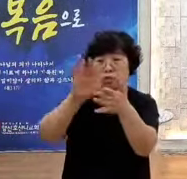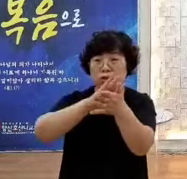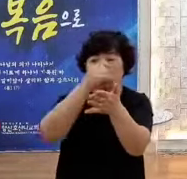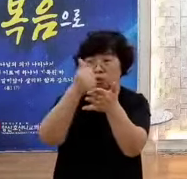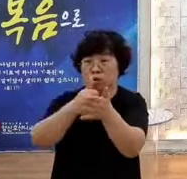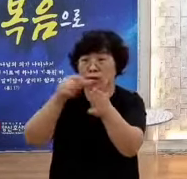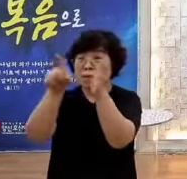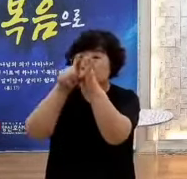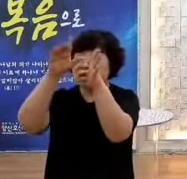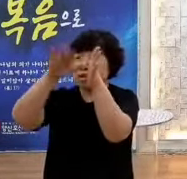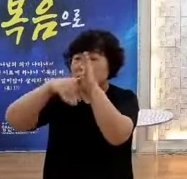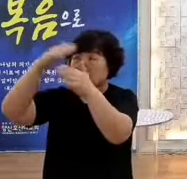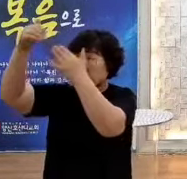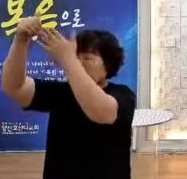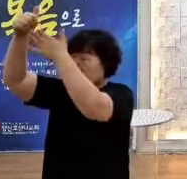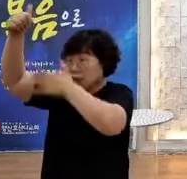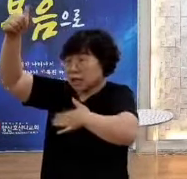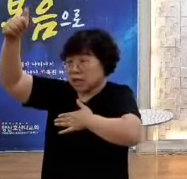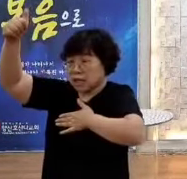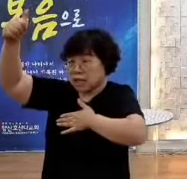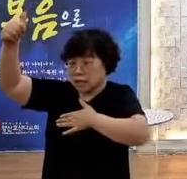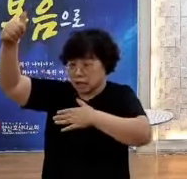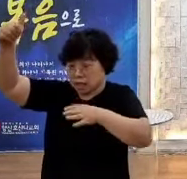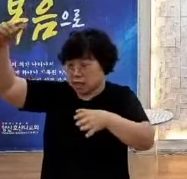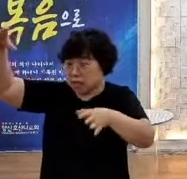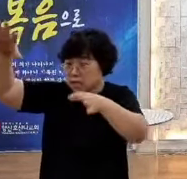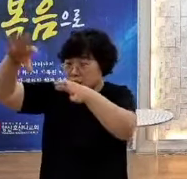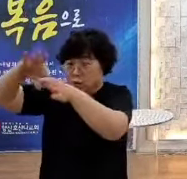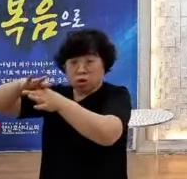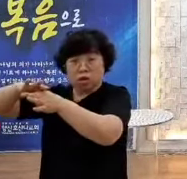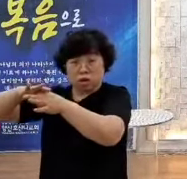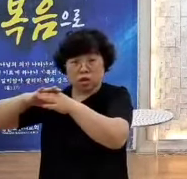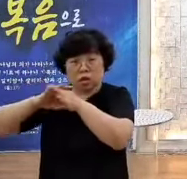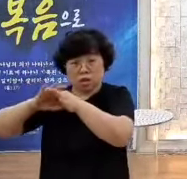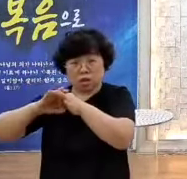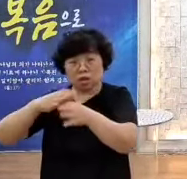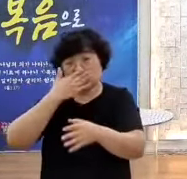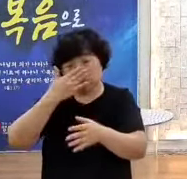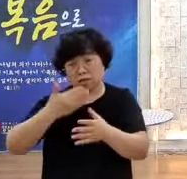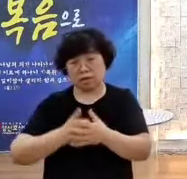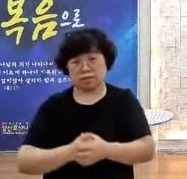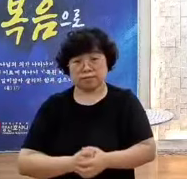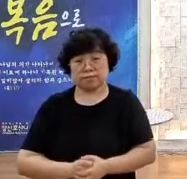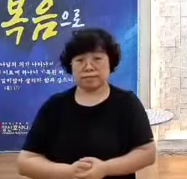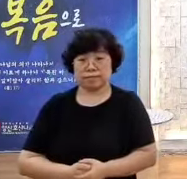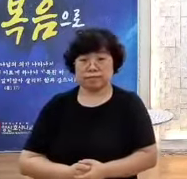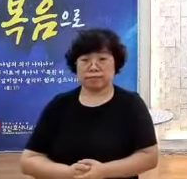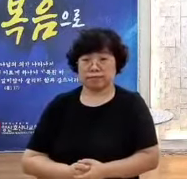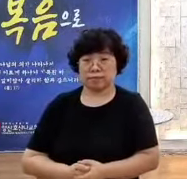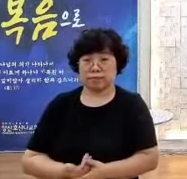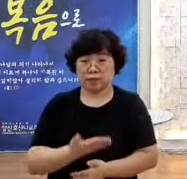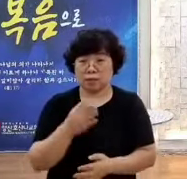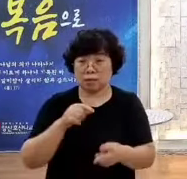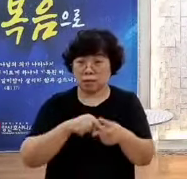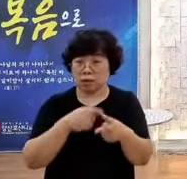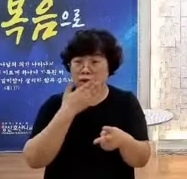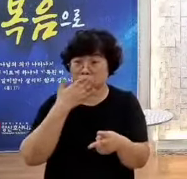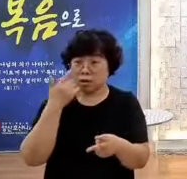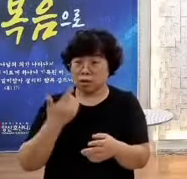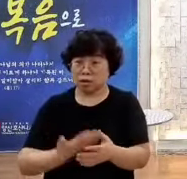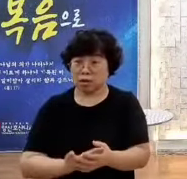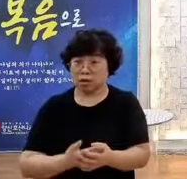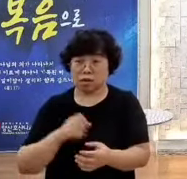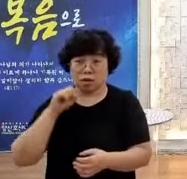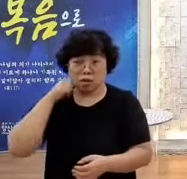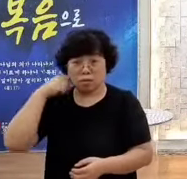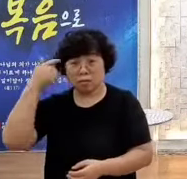이게 바로 하나님과의 화평이다라는 설명입니다. 이걸 이해하셨어요?